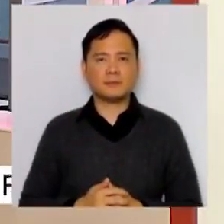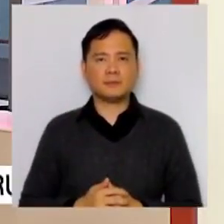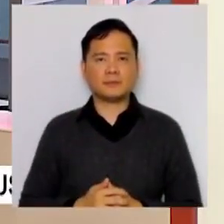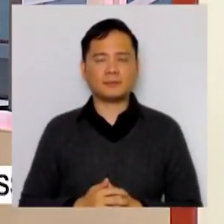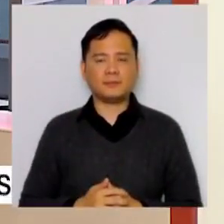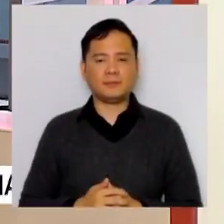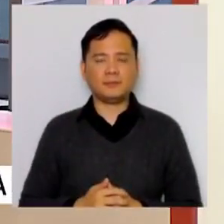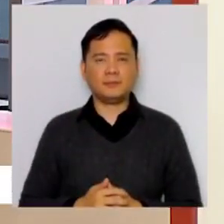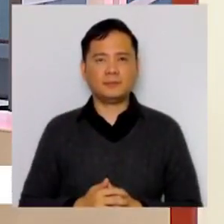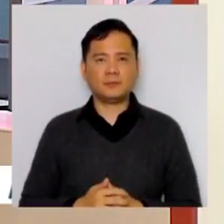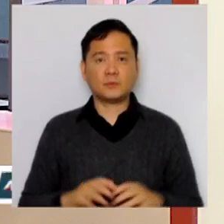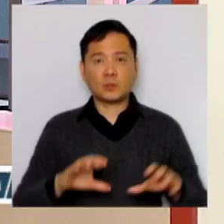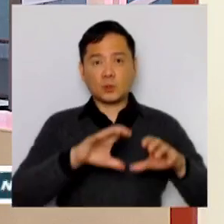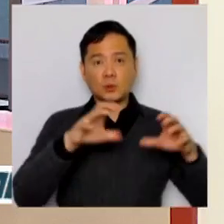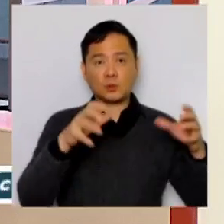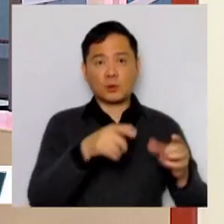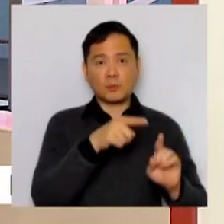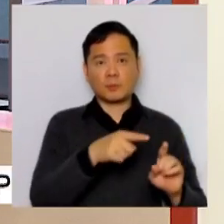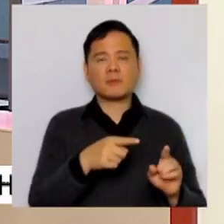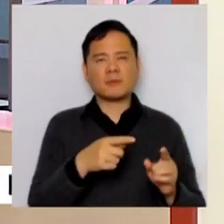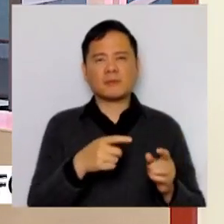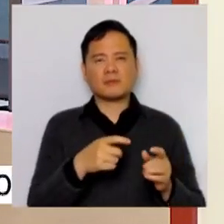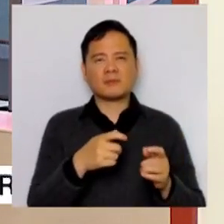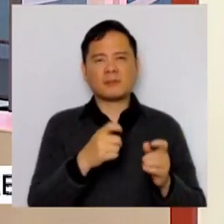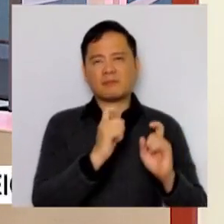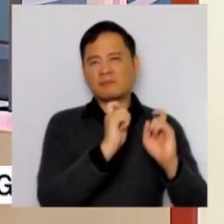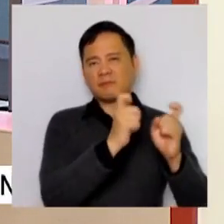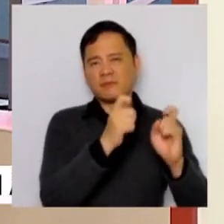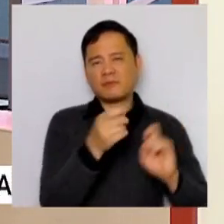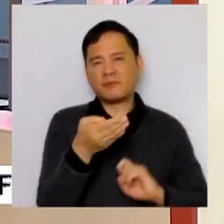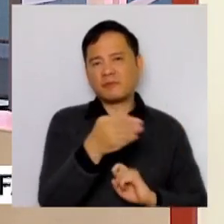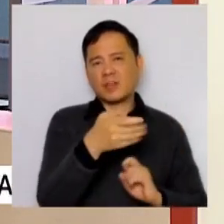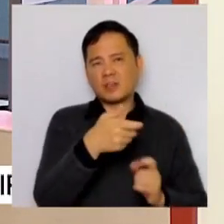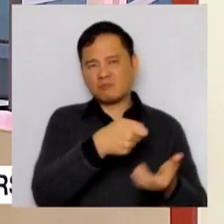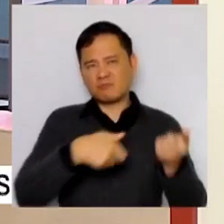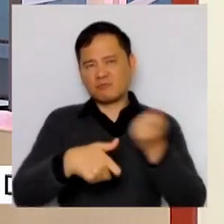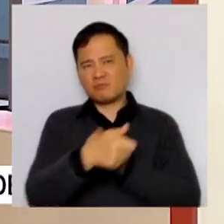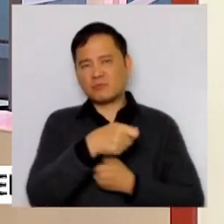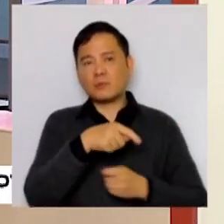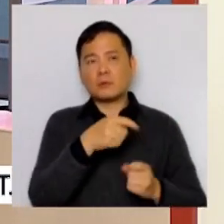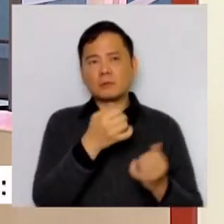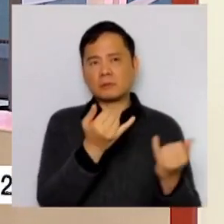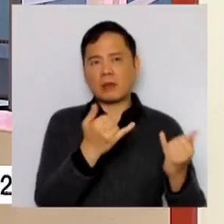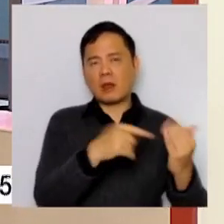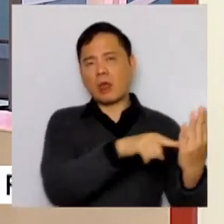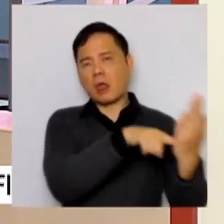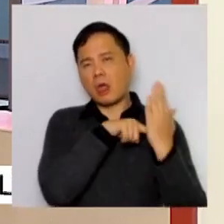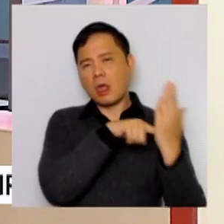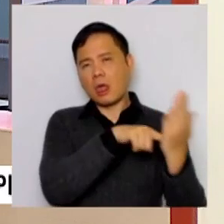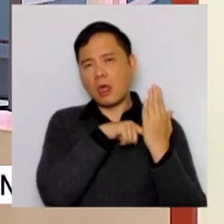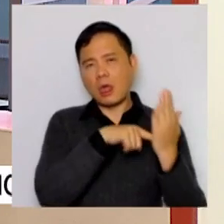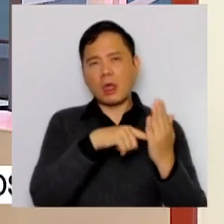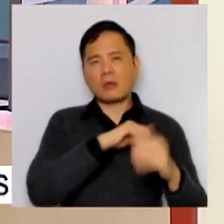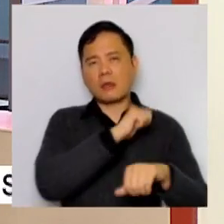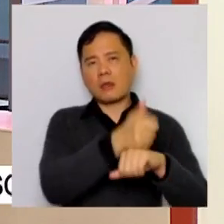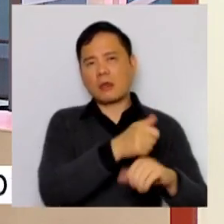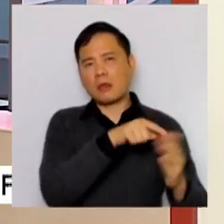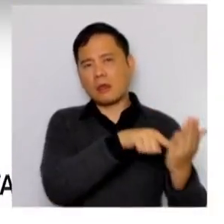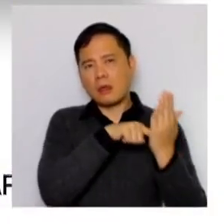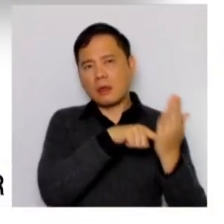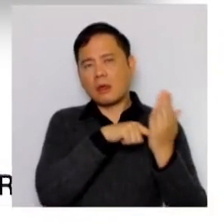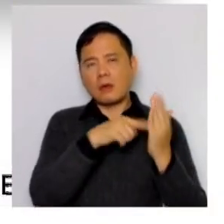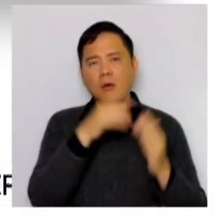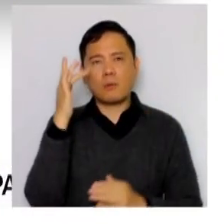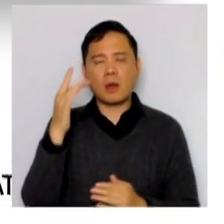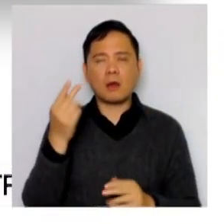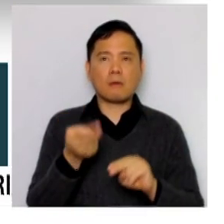A group of local fishermen are set to hold a so-called fishing strike to protest the continuous oil price hikes.